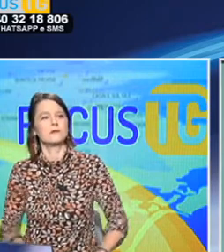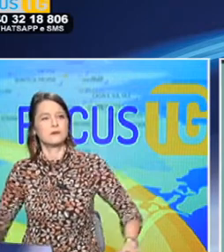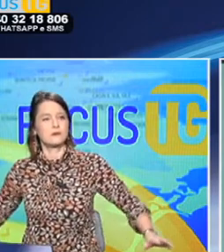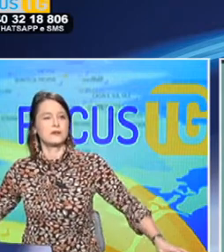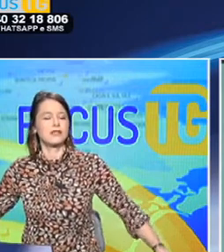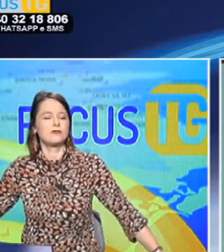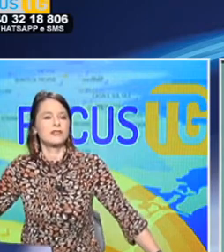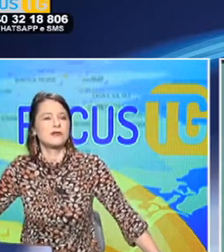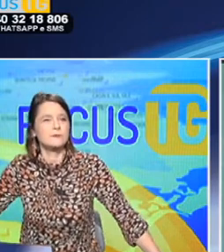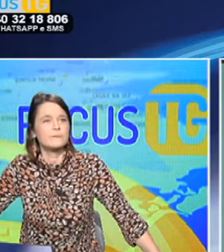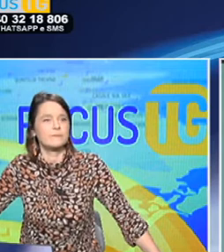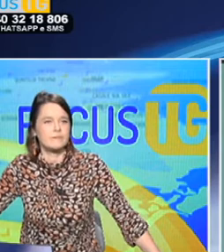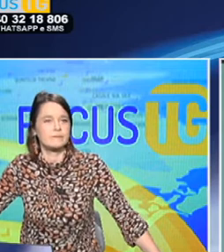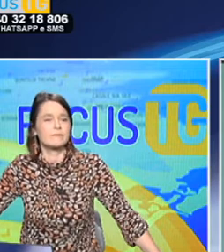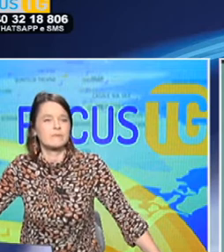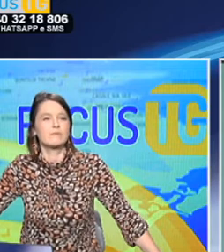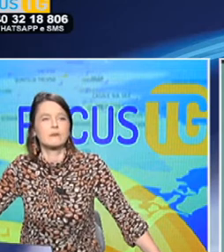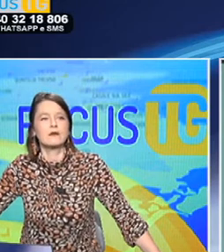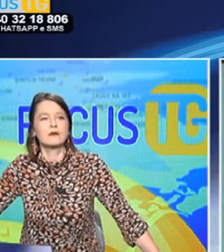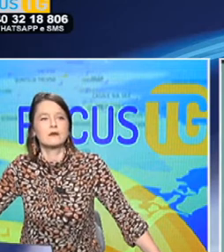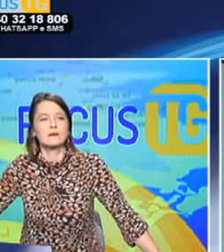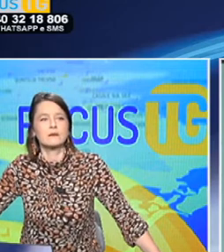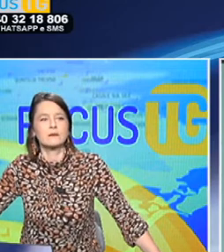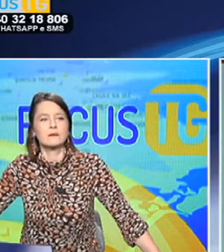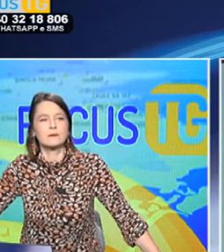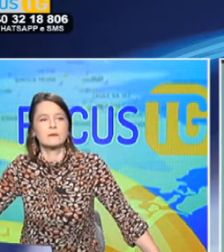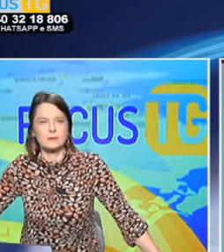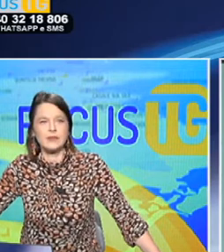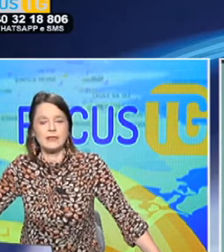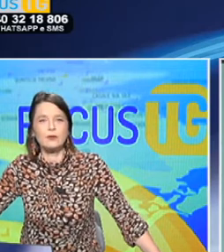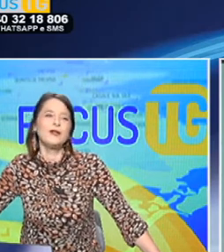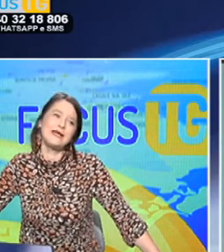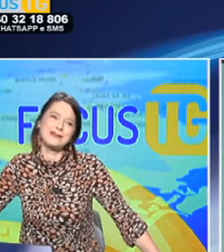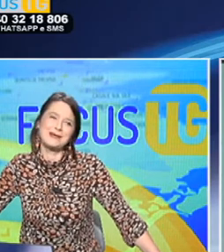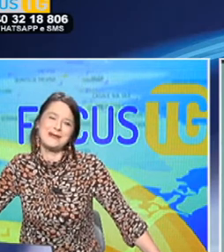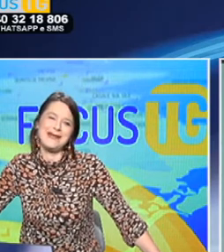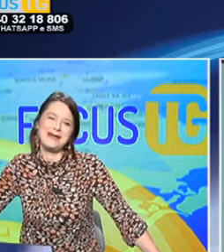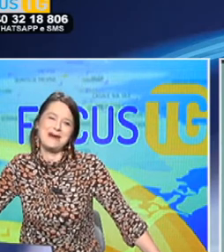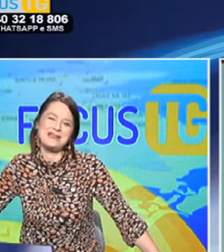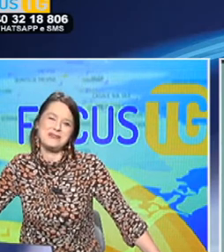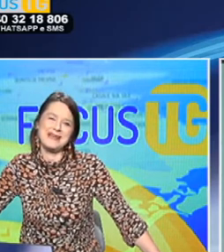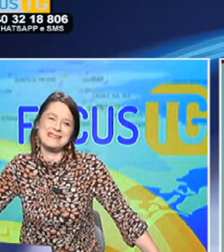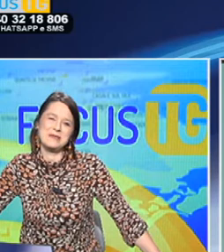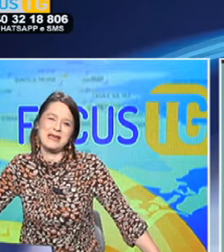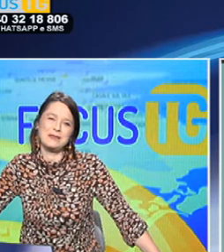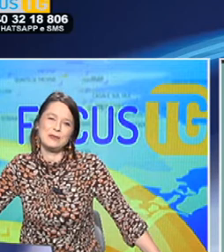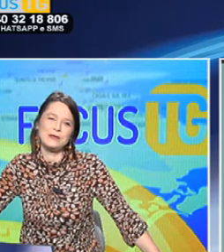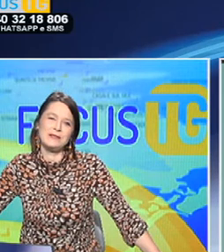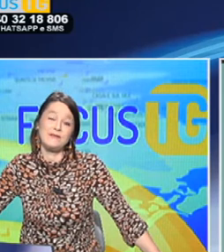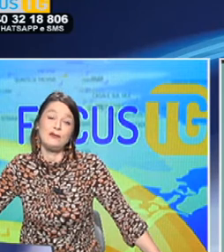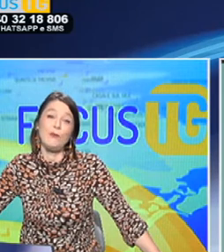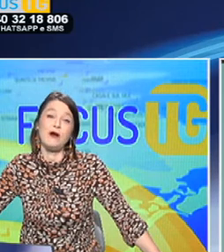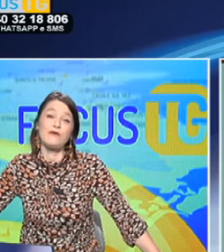ordini fare. Certo. Chiaramente diventa difficile anche gestire l'attività stessa. Bene, allora io ringrazio Gabriella Basso, grazie Gabriella del